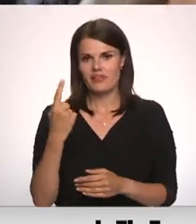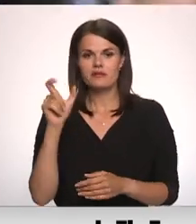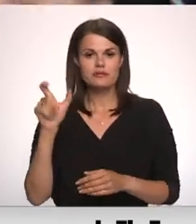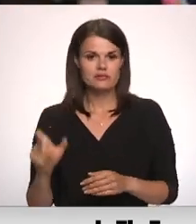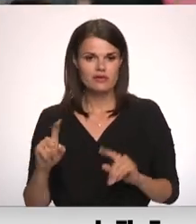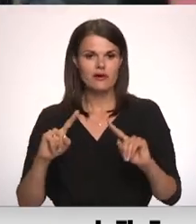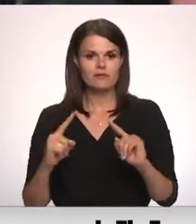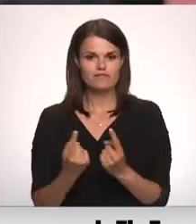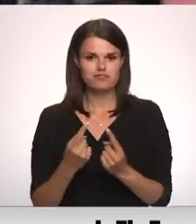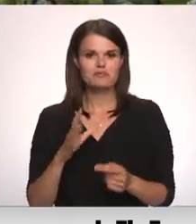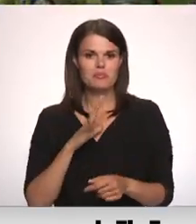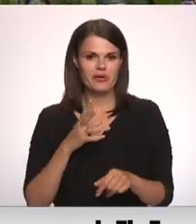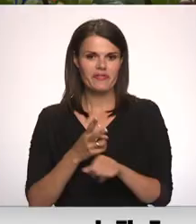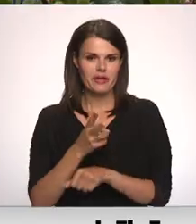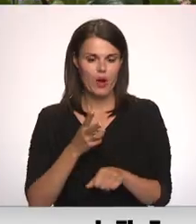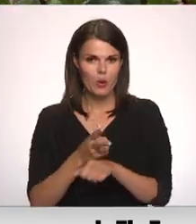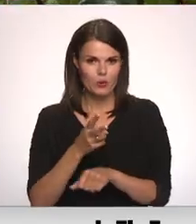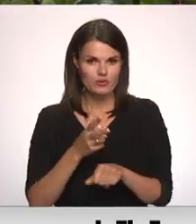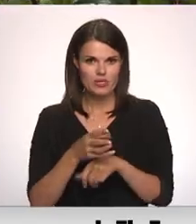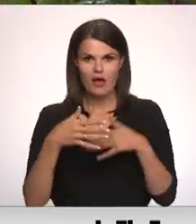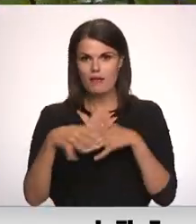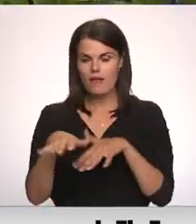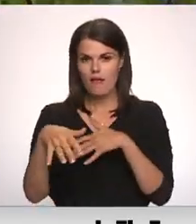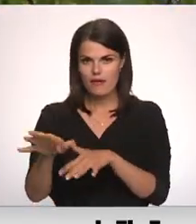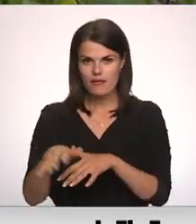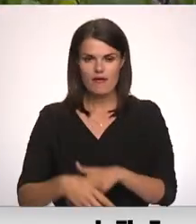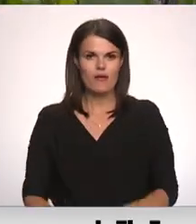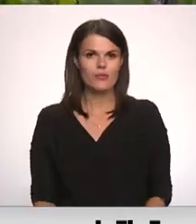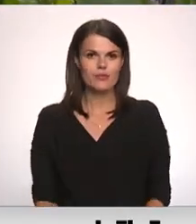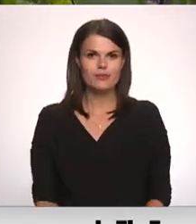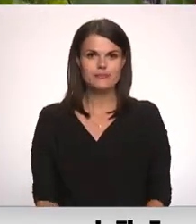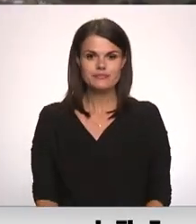aizturēta par gājienu traucēšanu. Dace Tirāna, Māris Jurgensons, Latvijas televīzija.